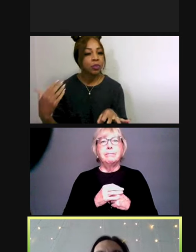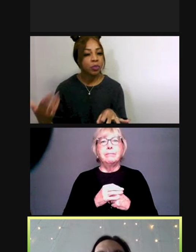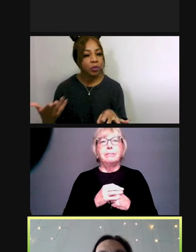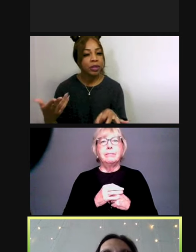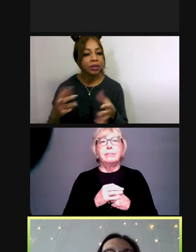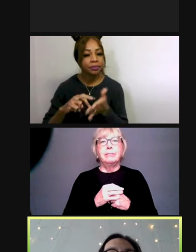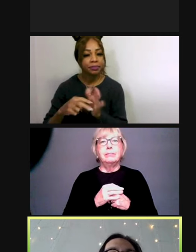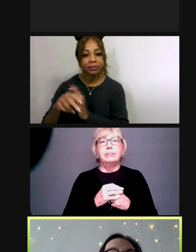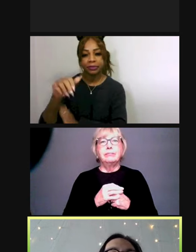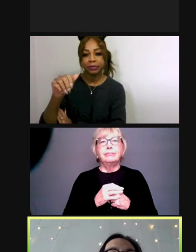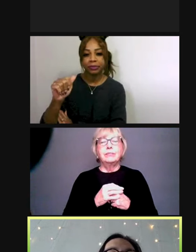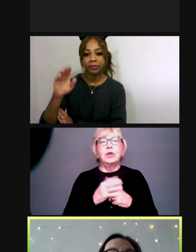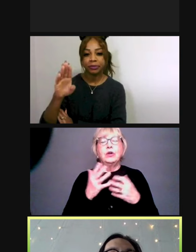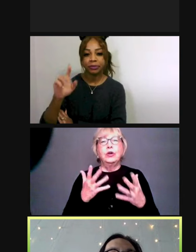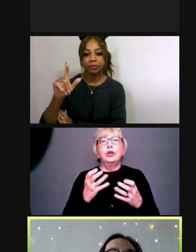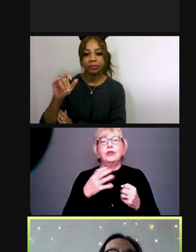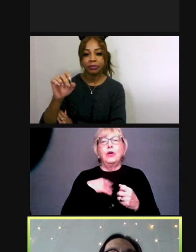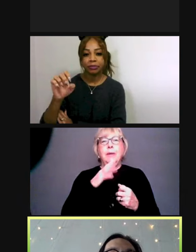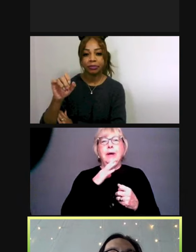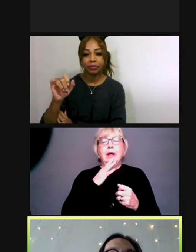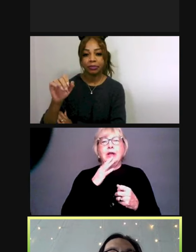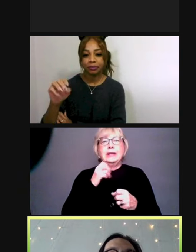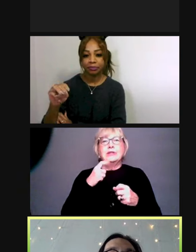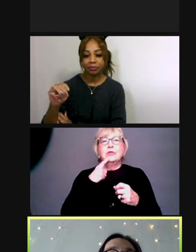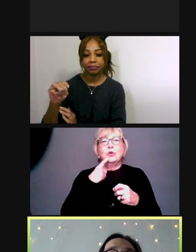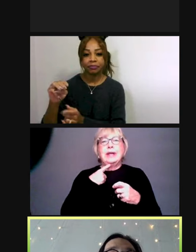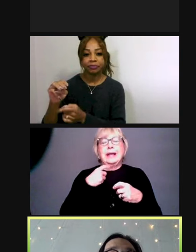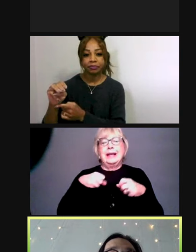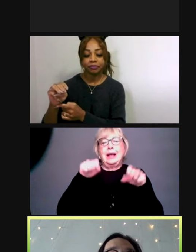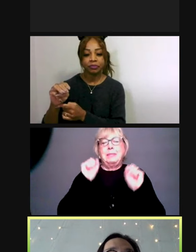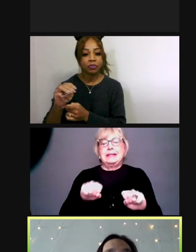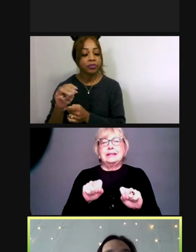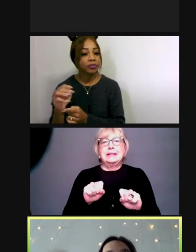je vais parler du capacitisme.